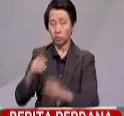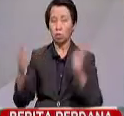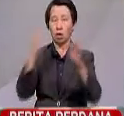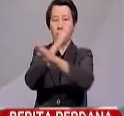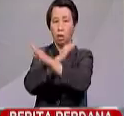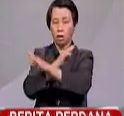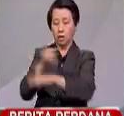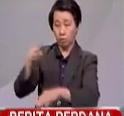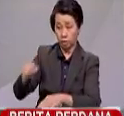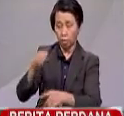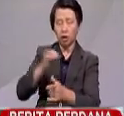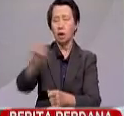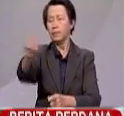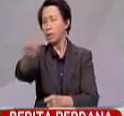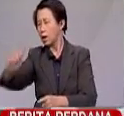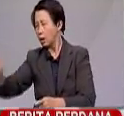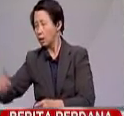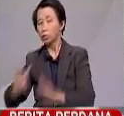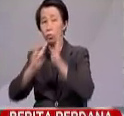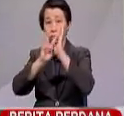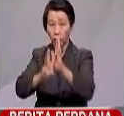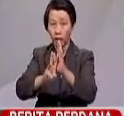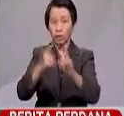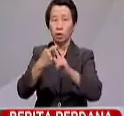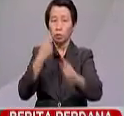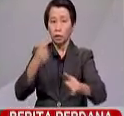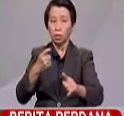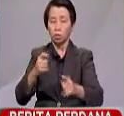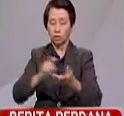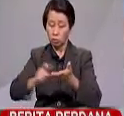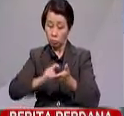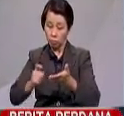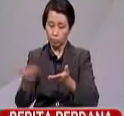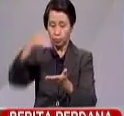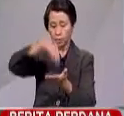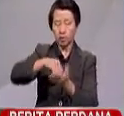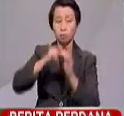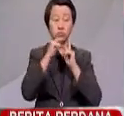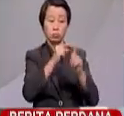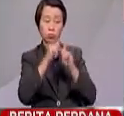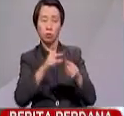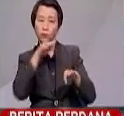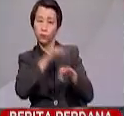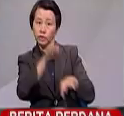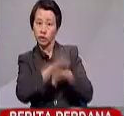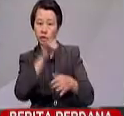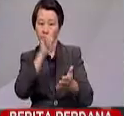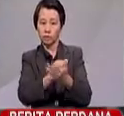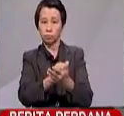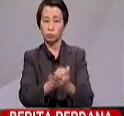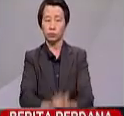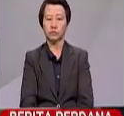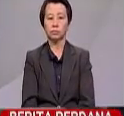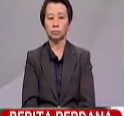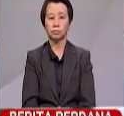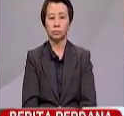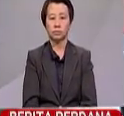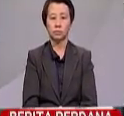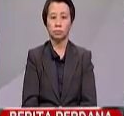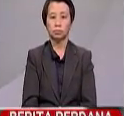menghalang defendant atau mana-mana ejennya daripada menerbitkan semula kenyataan fitnah berkenaan.